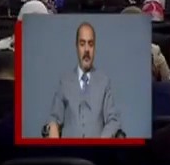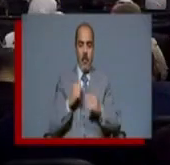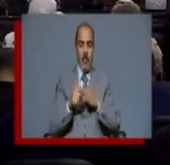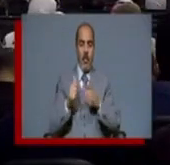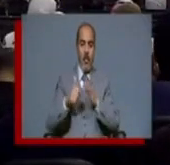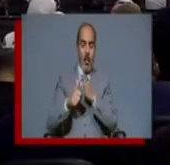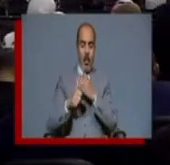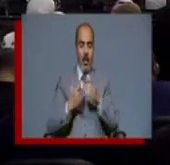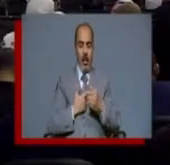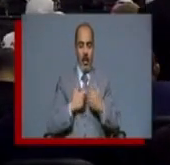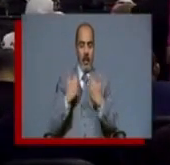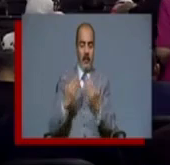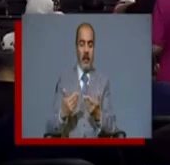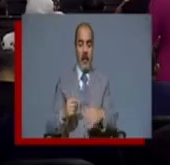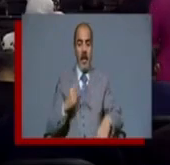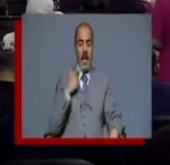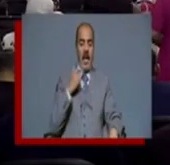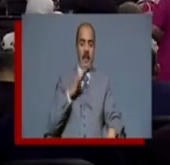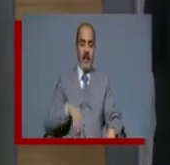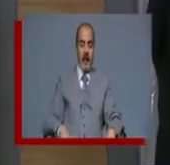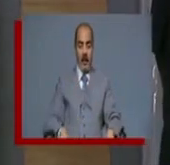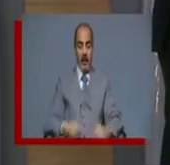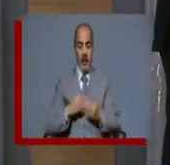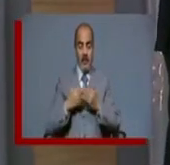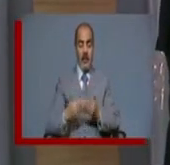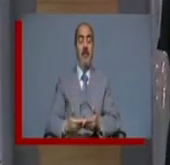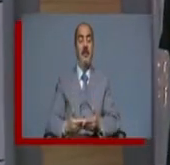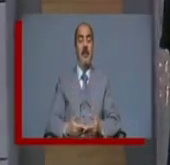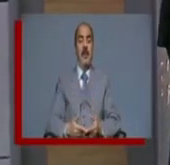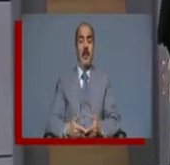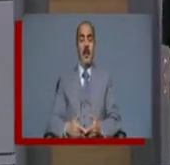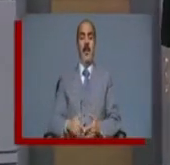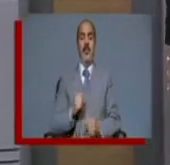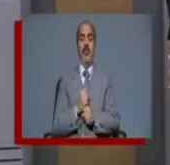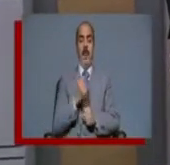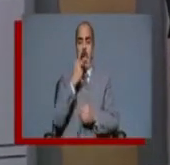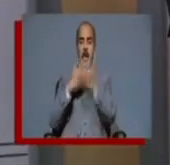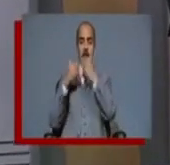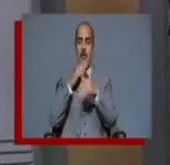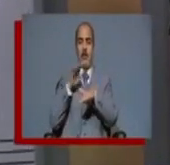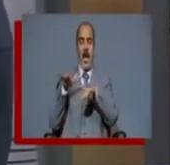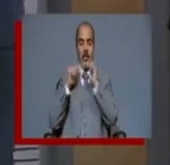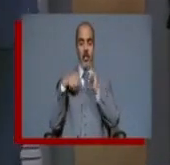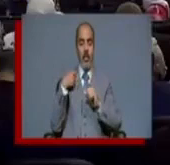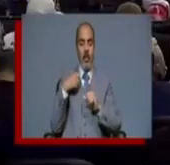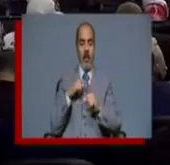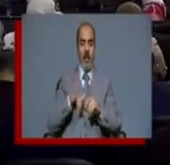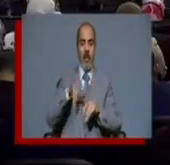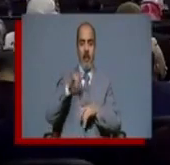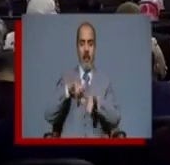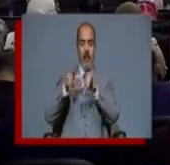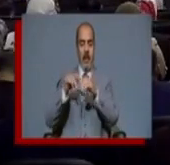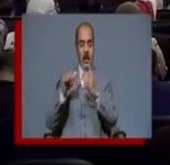سنه 36 سنه ما شاء الله وعمر النقابي 22 سنه اربع دولارات 22